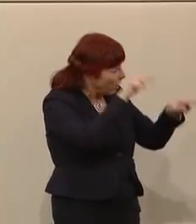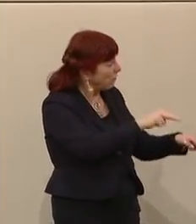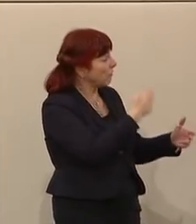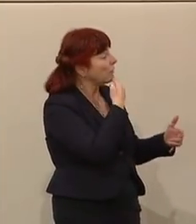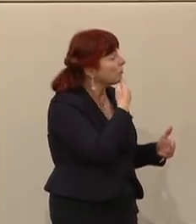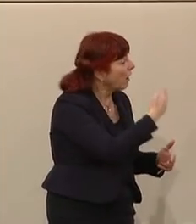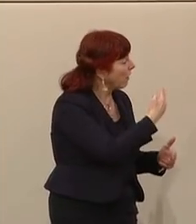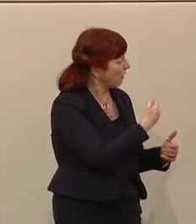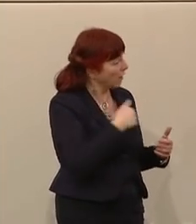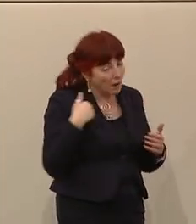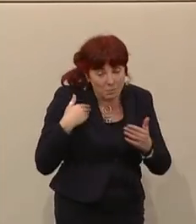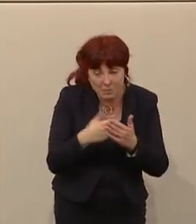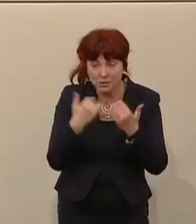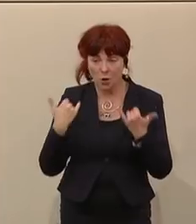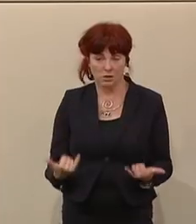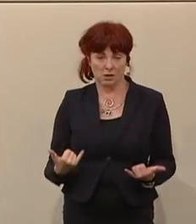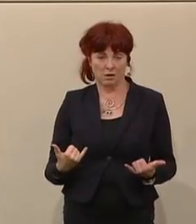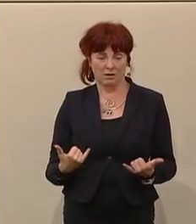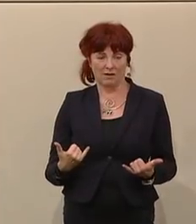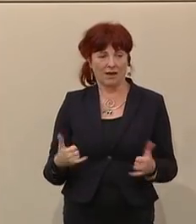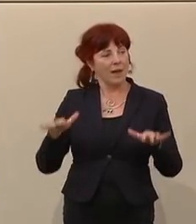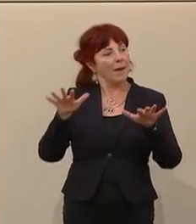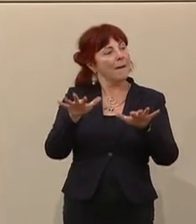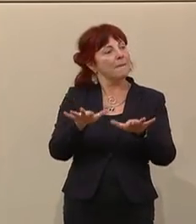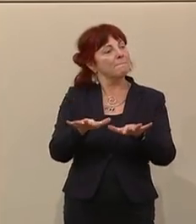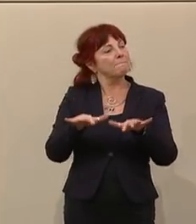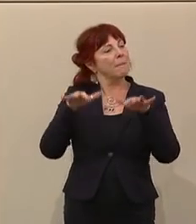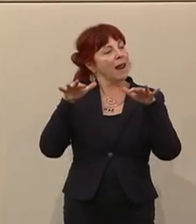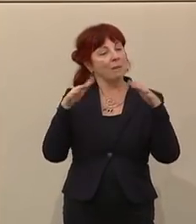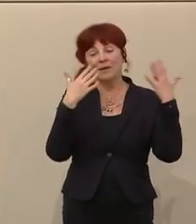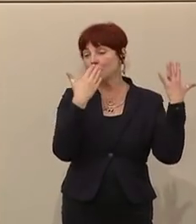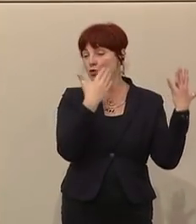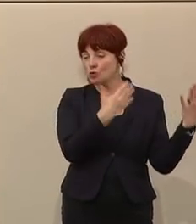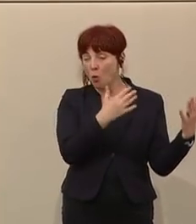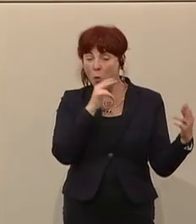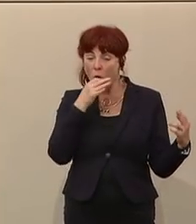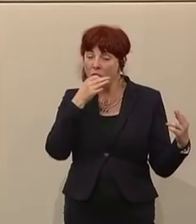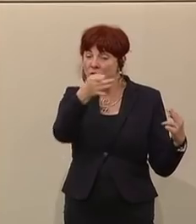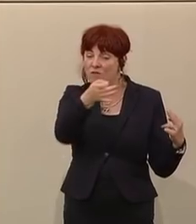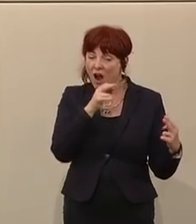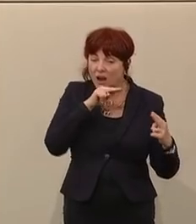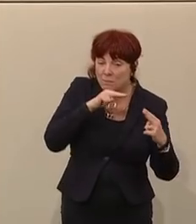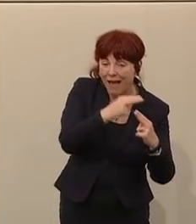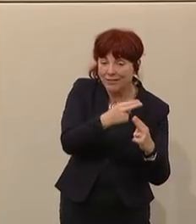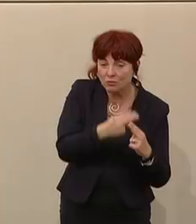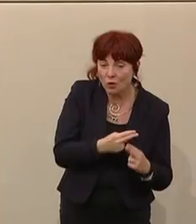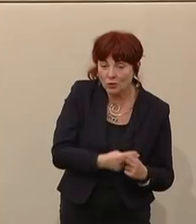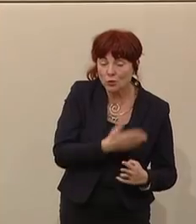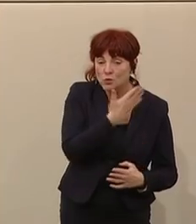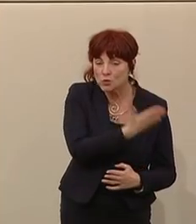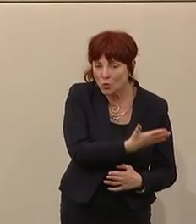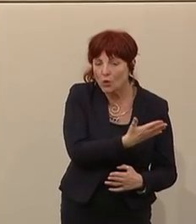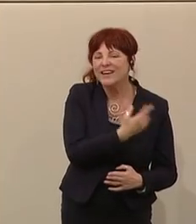dem Parlament gegenüber auf diese Art und Weise Fragen beantwortet, ja, der hat allen